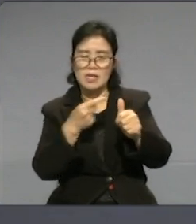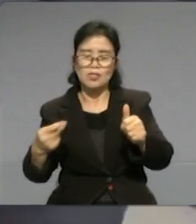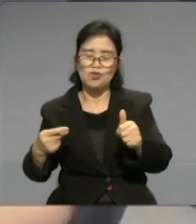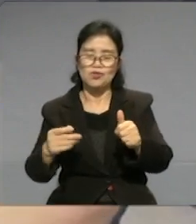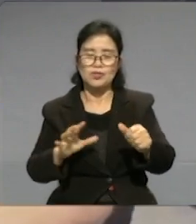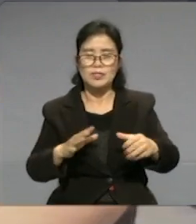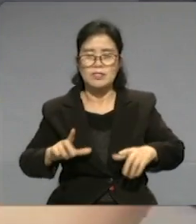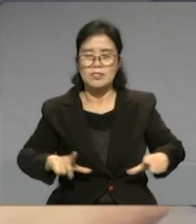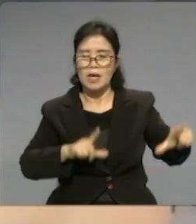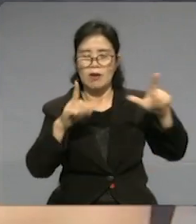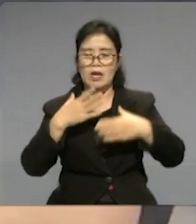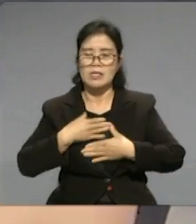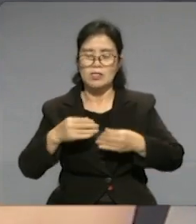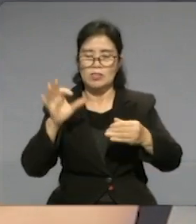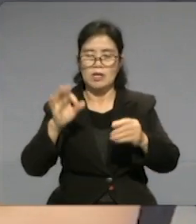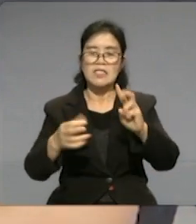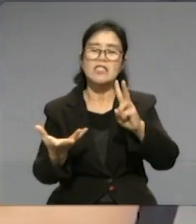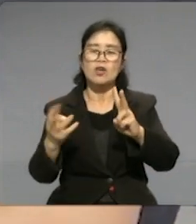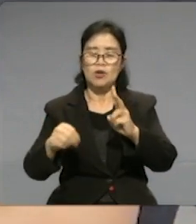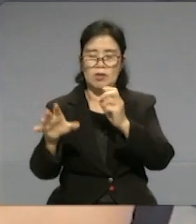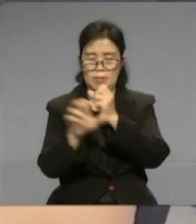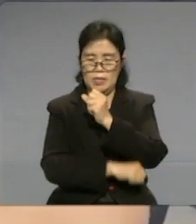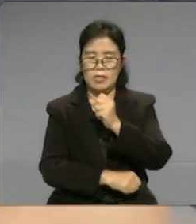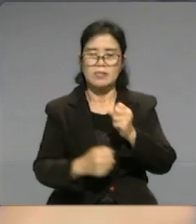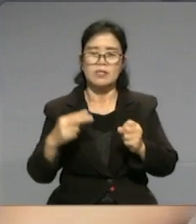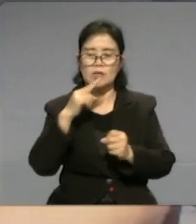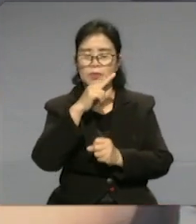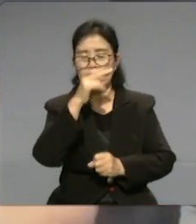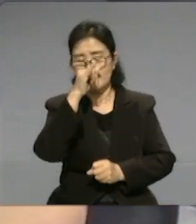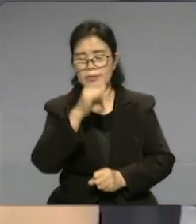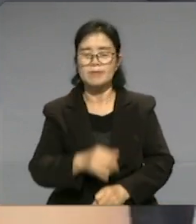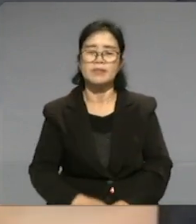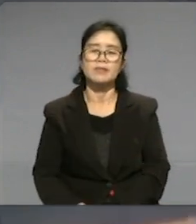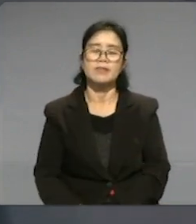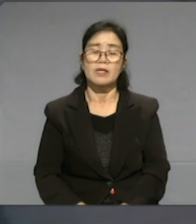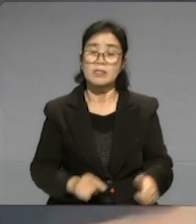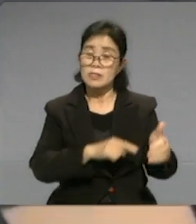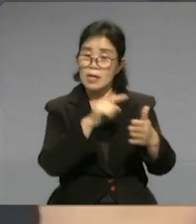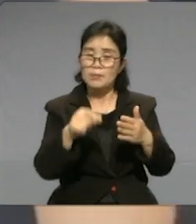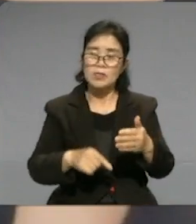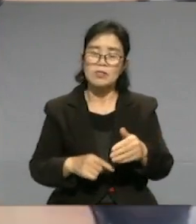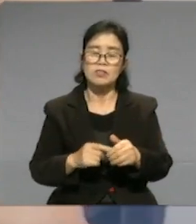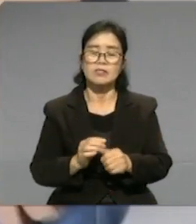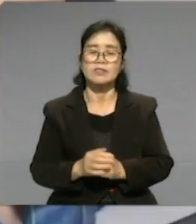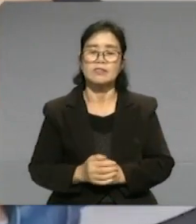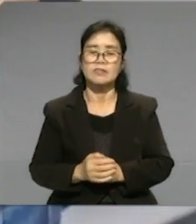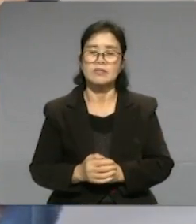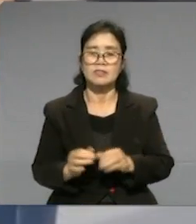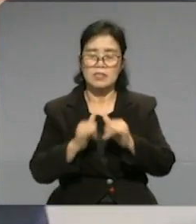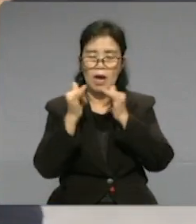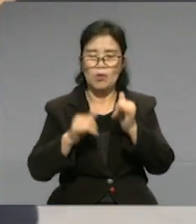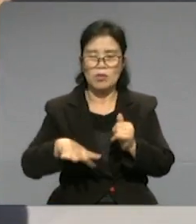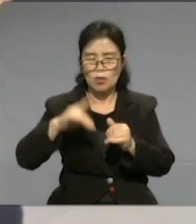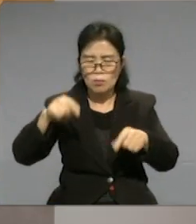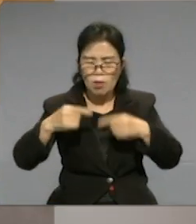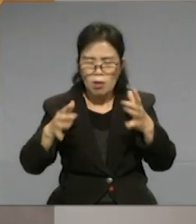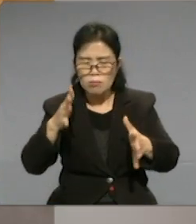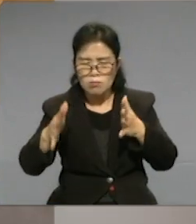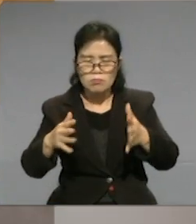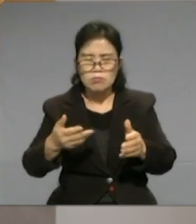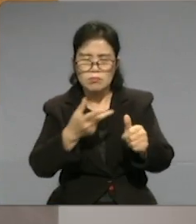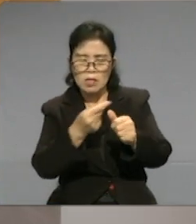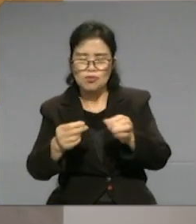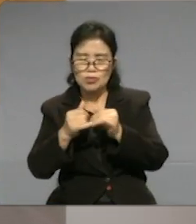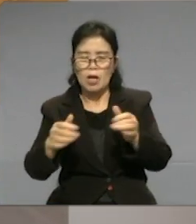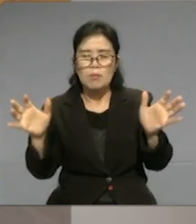19 생활 안정 자금 2억 원을 받아 가루체 혐의를 받고 있습니다 이들은를 중심으로 사회 초년생 등 대출자를